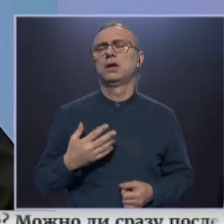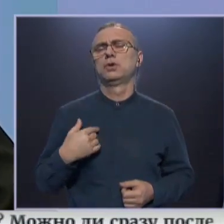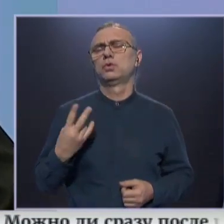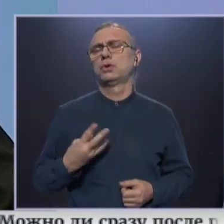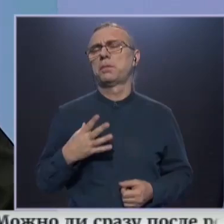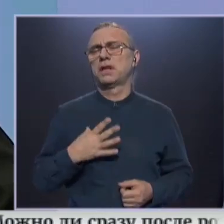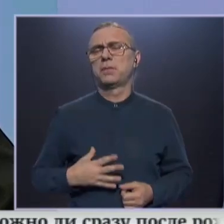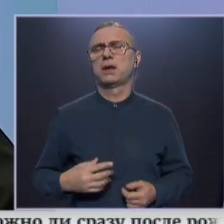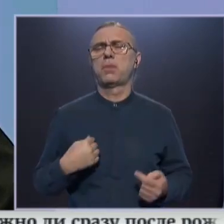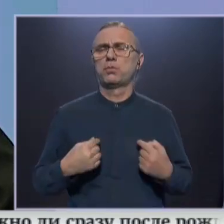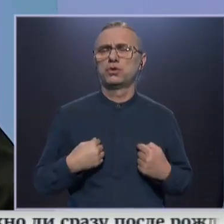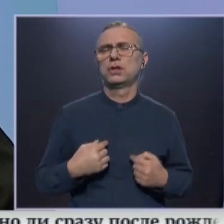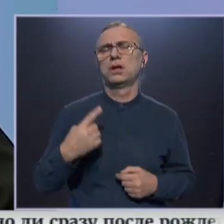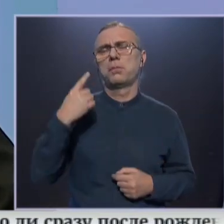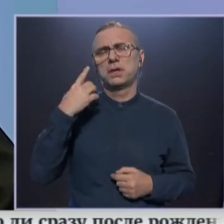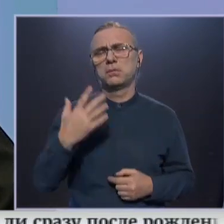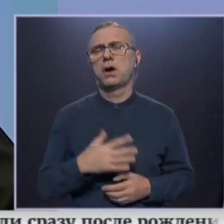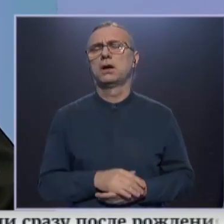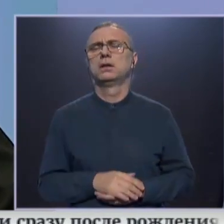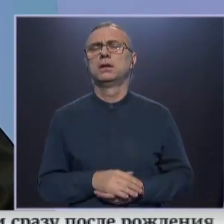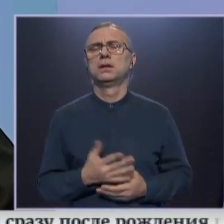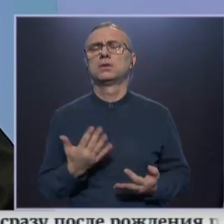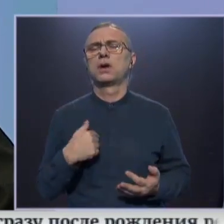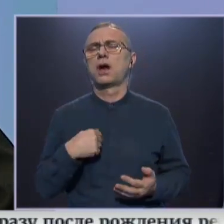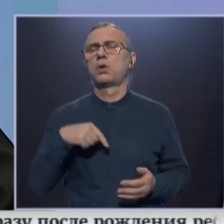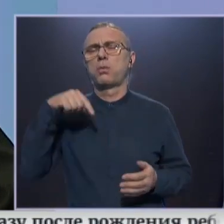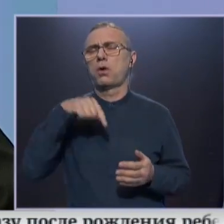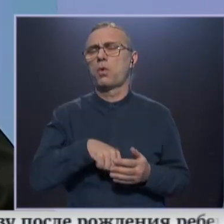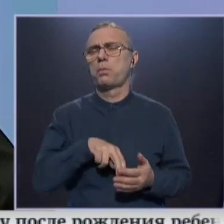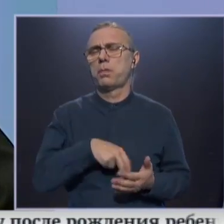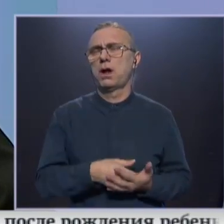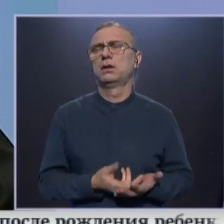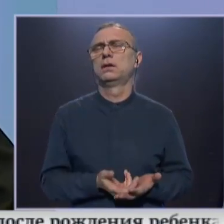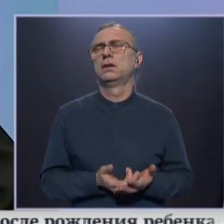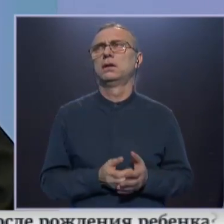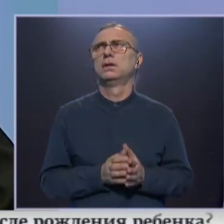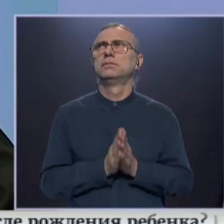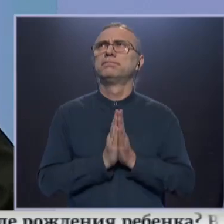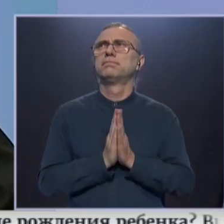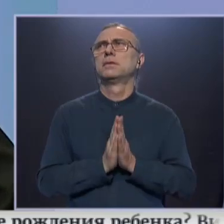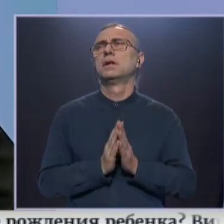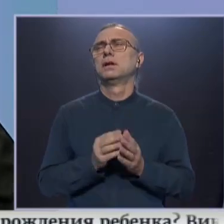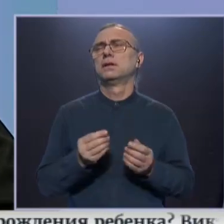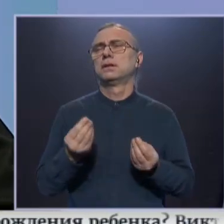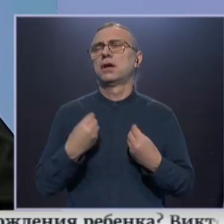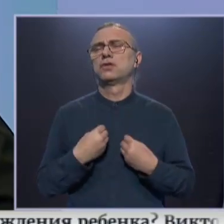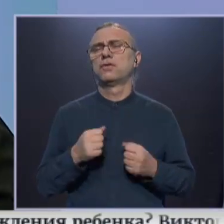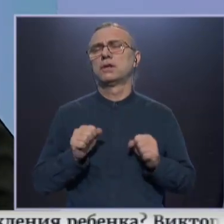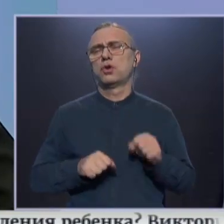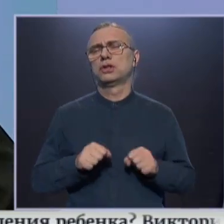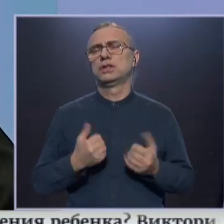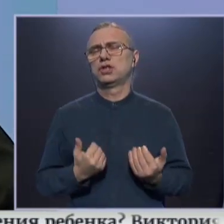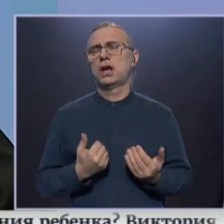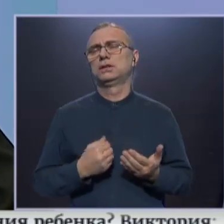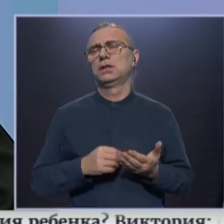помучиться, что я понимаю, что я настолько там глубоко пал и не раскаялся, что ты мне даешь возможность сейчас искупить свои грехи, а не где-то